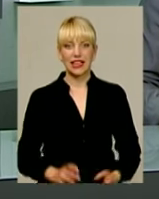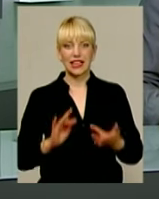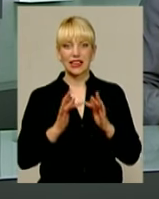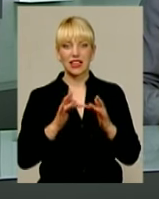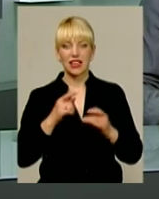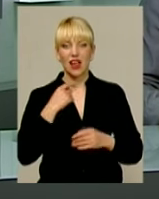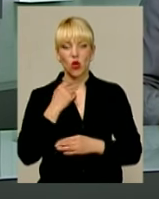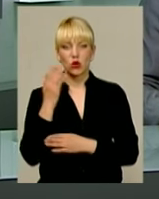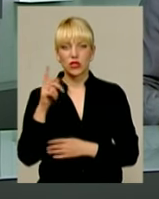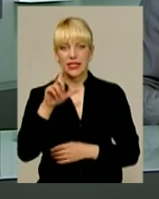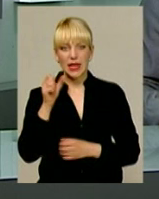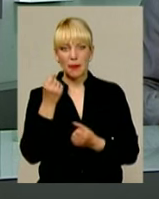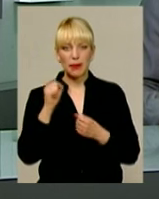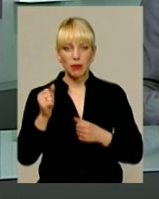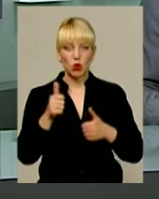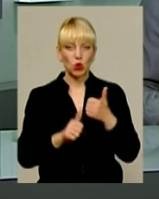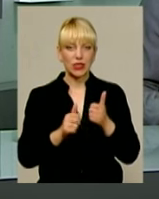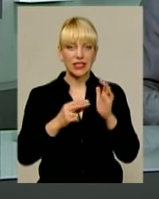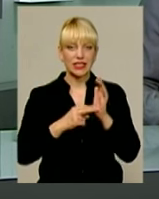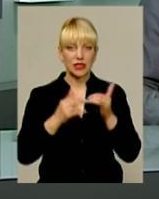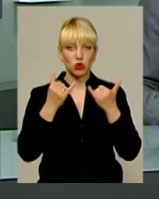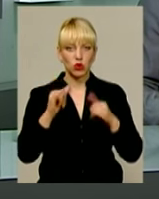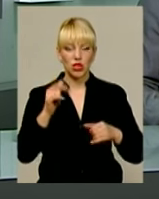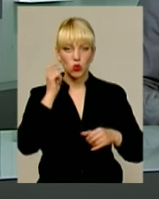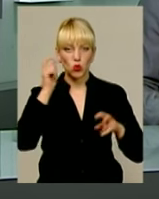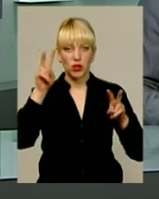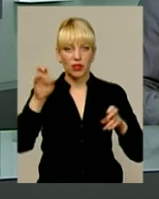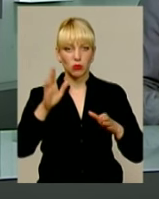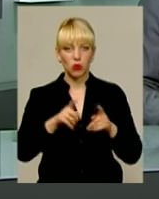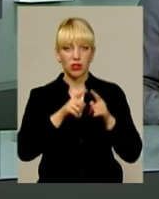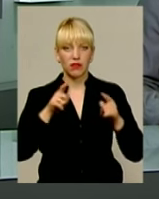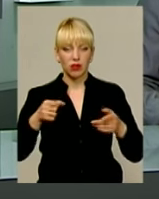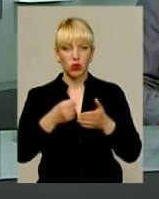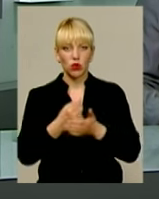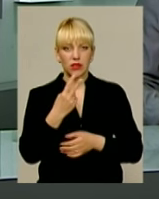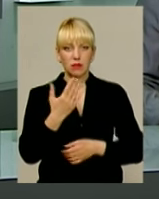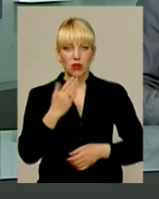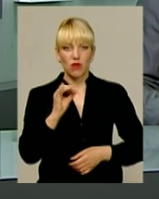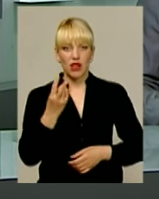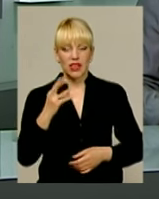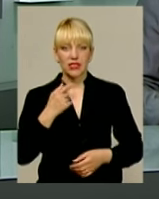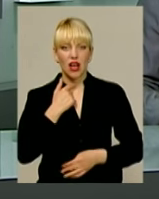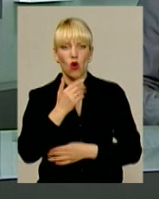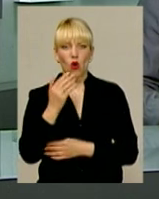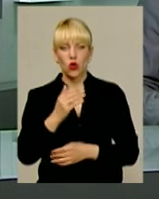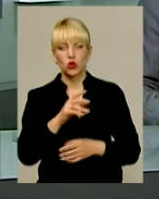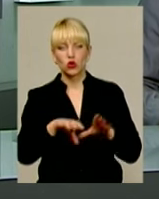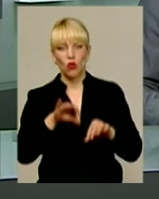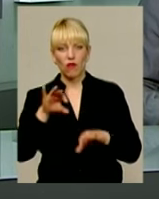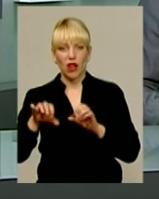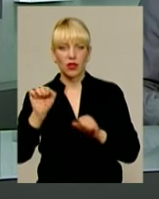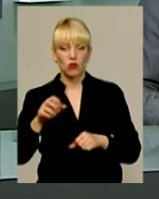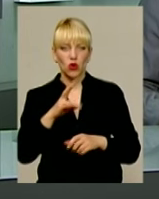-голосування за переможців конкурсу «Сім чудес України» триватиме до 25 вересня. Голосувати за переможців можна на